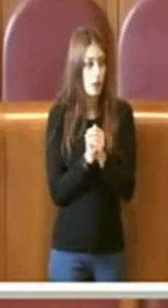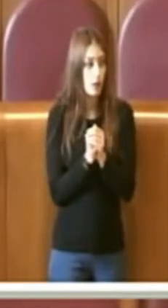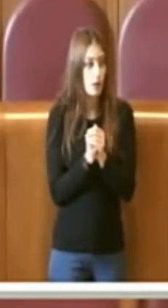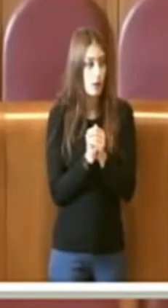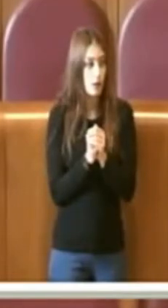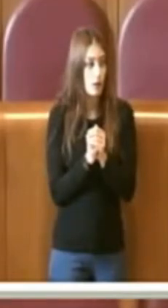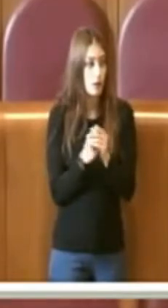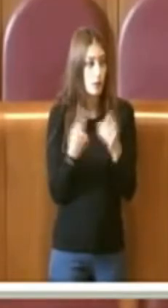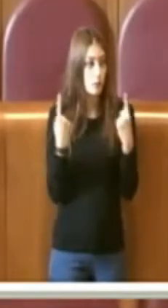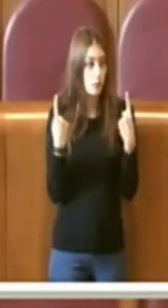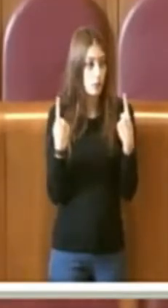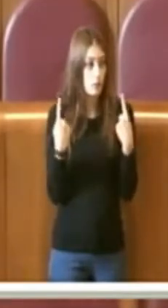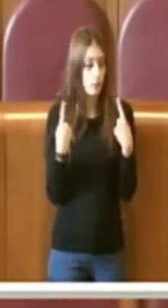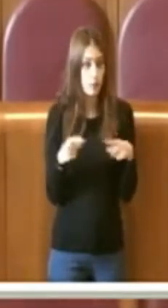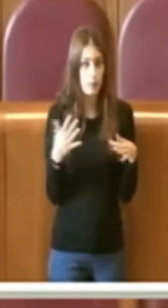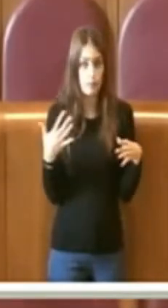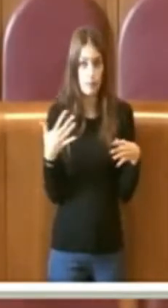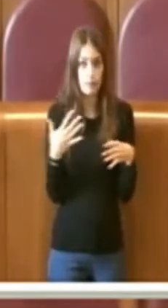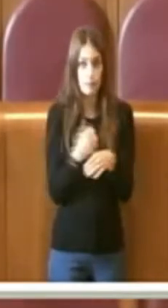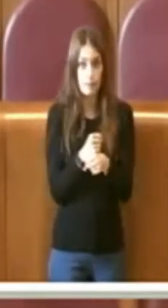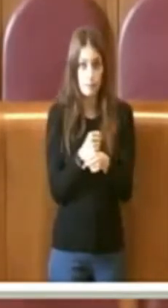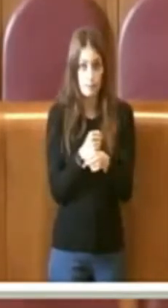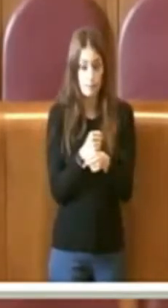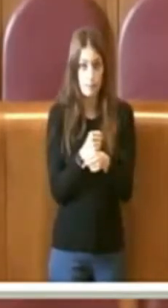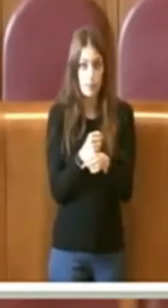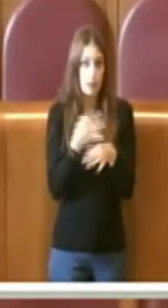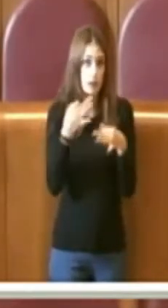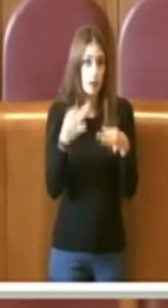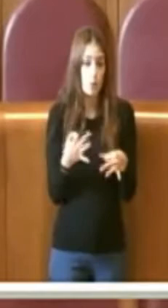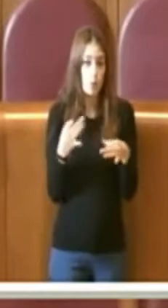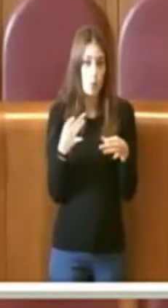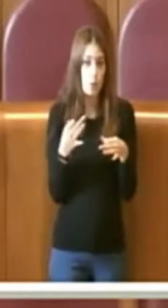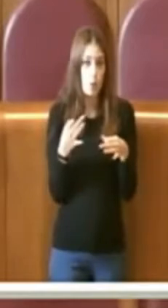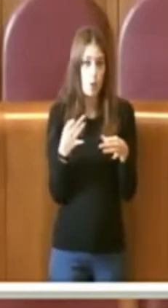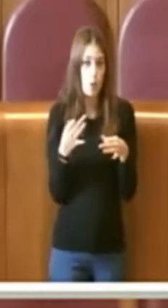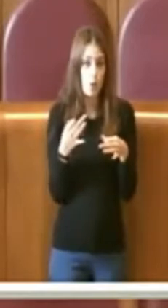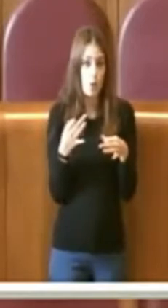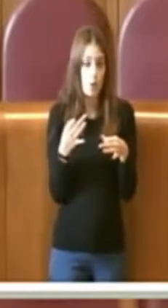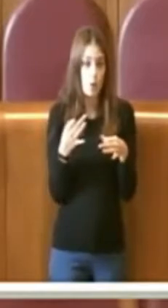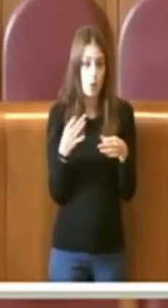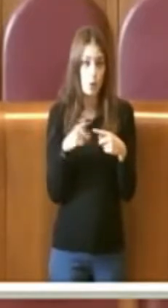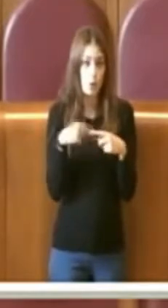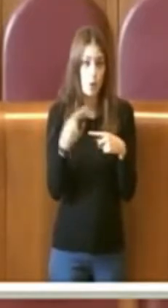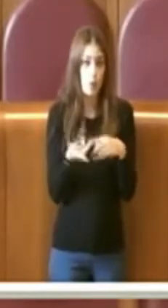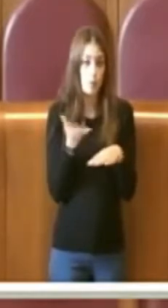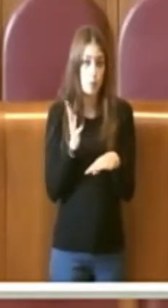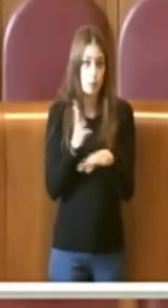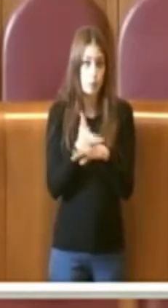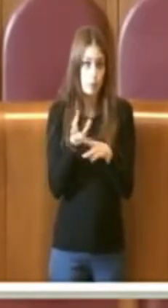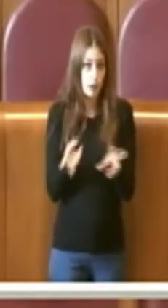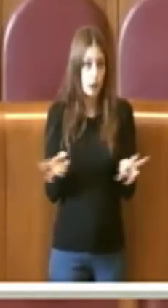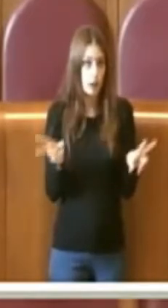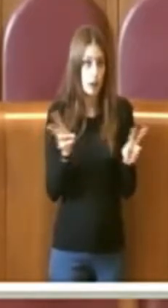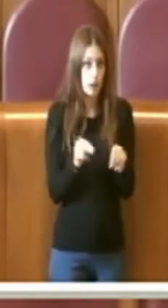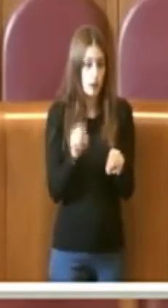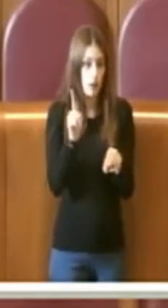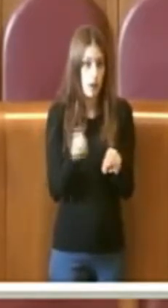Ecco, concludo perché poi tanto ci sarà modo di intervenire anche